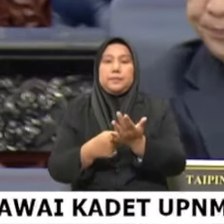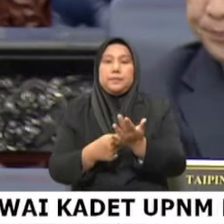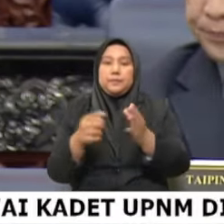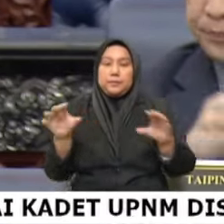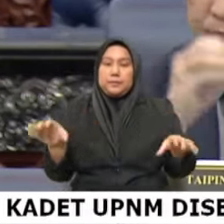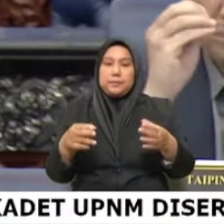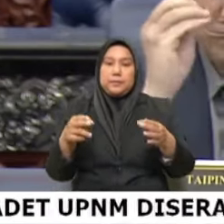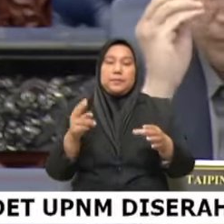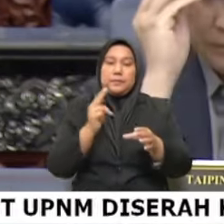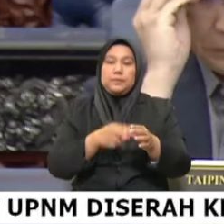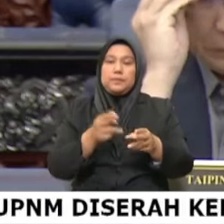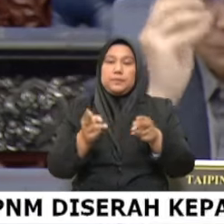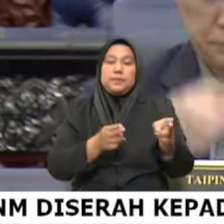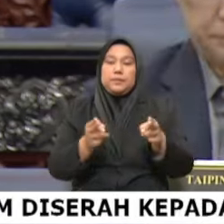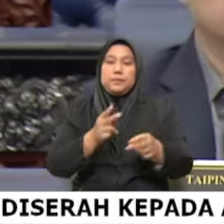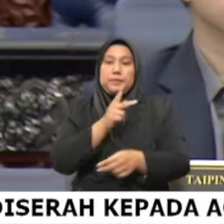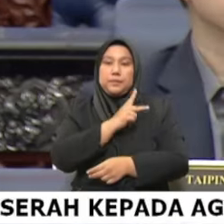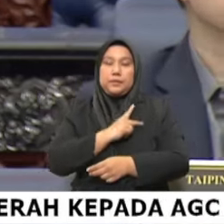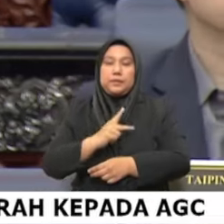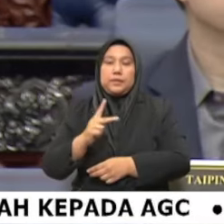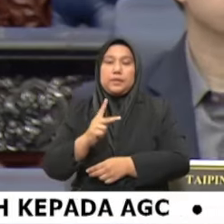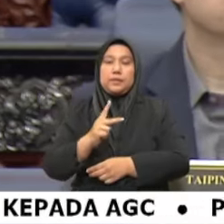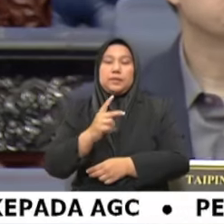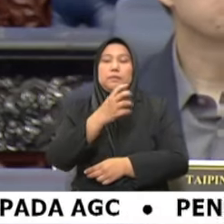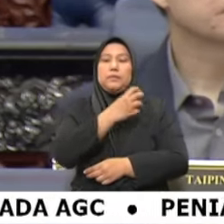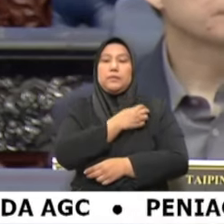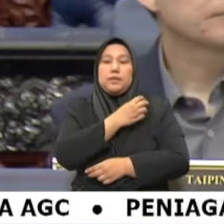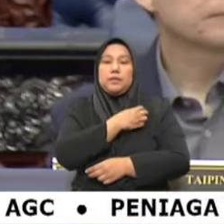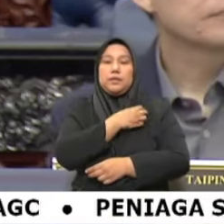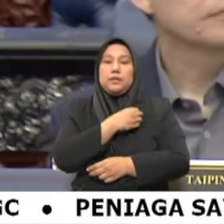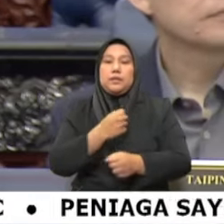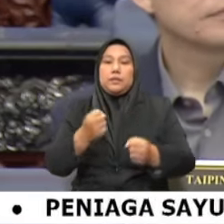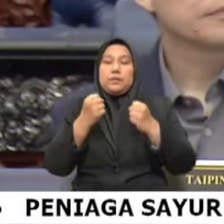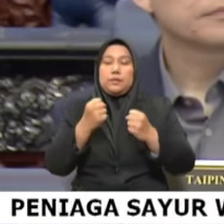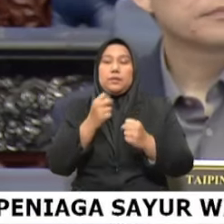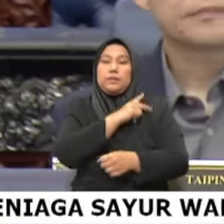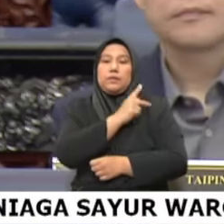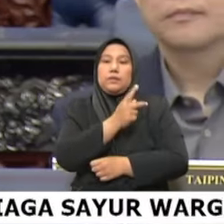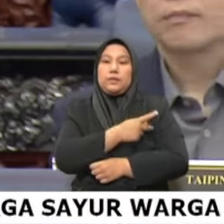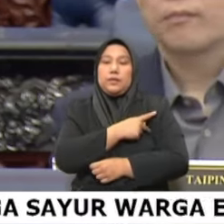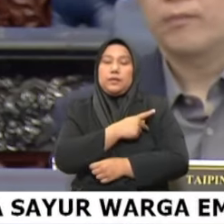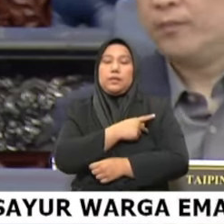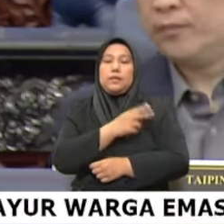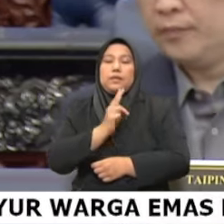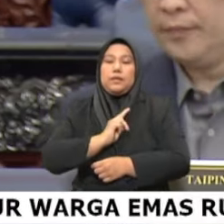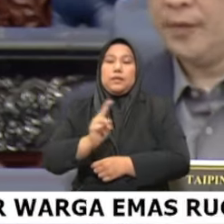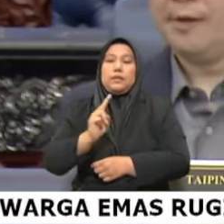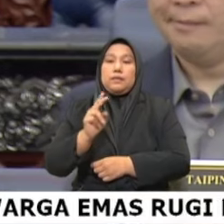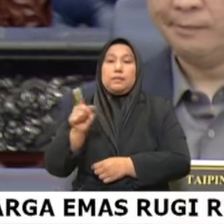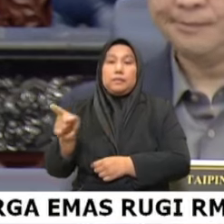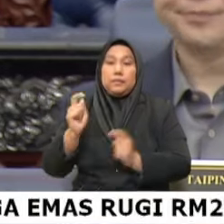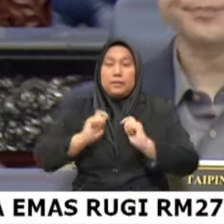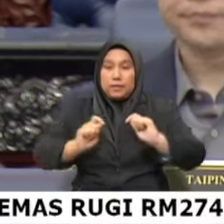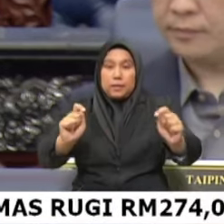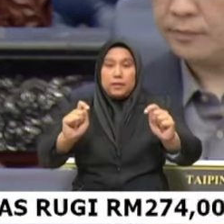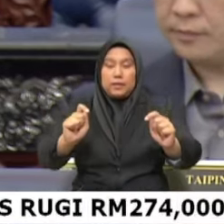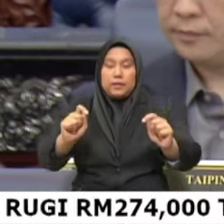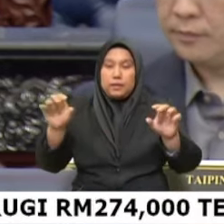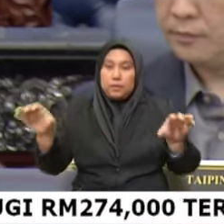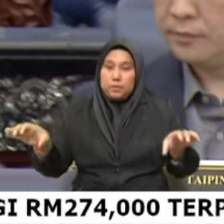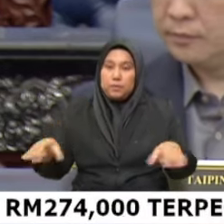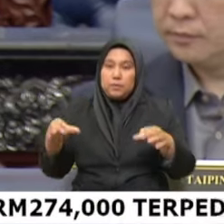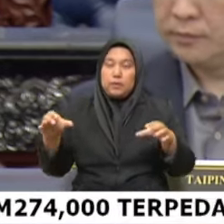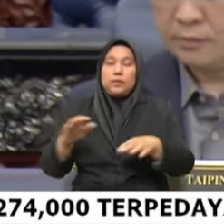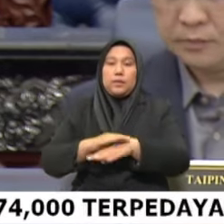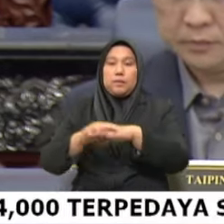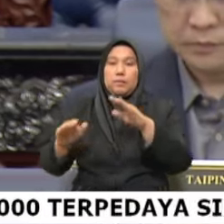mengadakan libat urus dengan Ketua Pegawai Penguatkuasa Agama Negeri bagi memastikan suatu tindakan yang diambil terhadap mereka yang melakukan kesalahan di